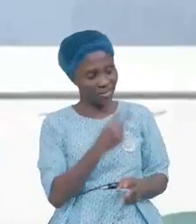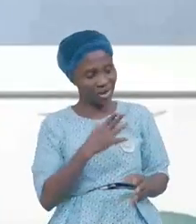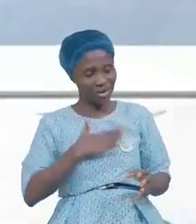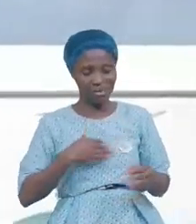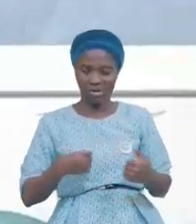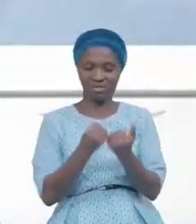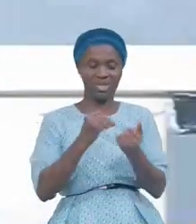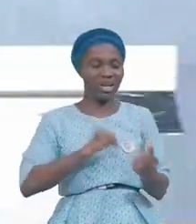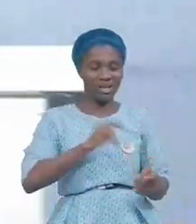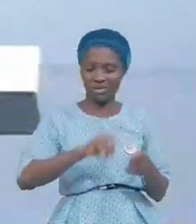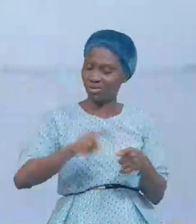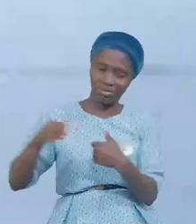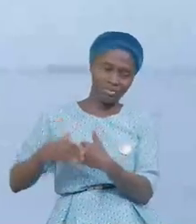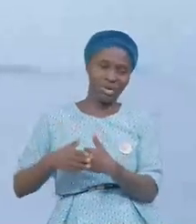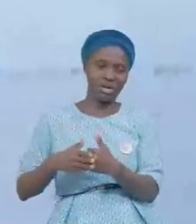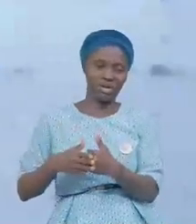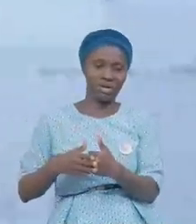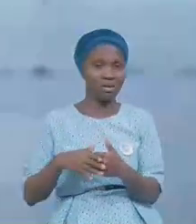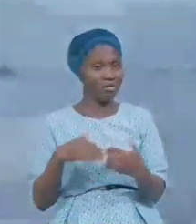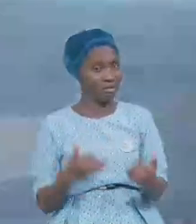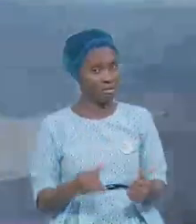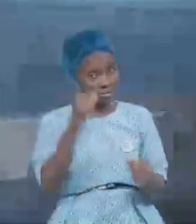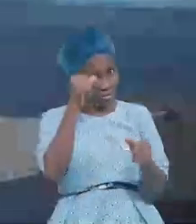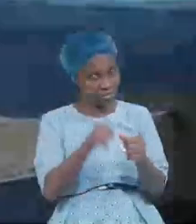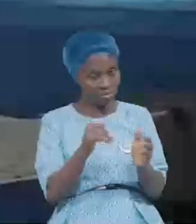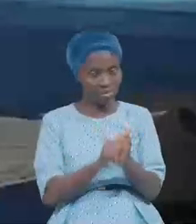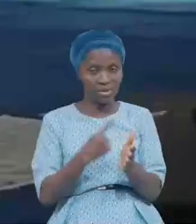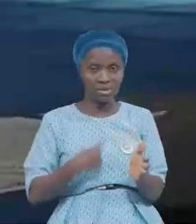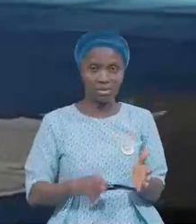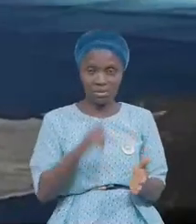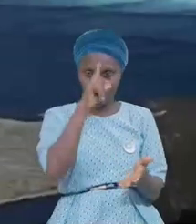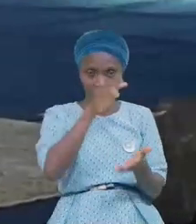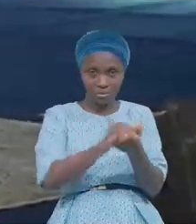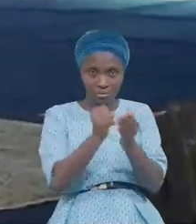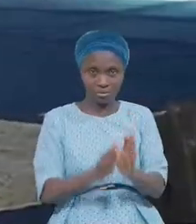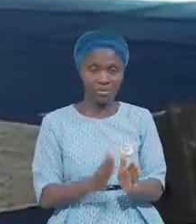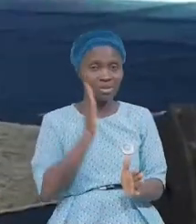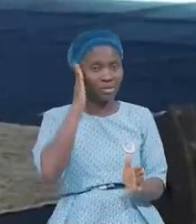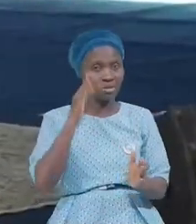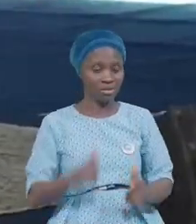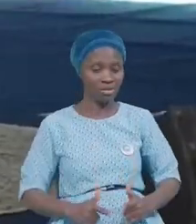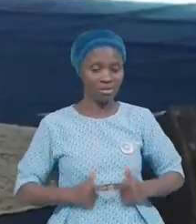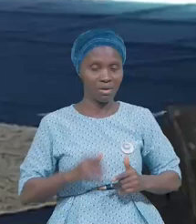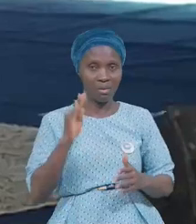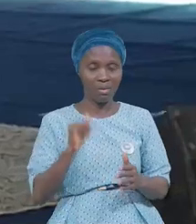marche arrière. Maintenant, le juste vivra par la foi, mais